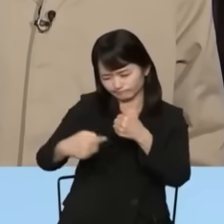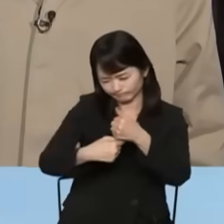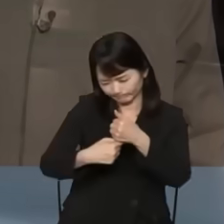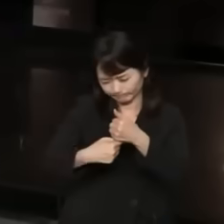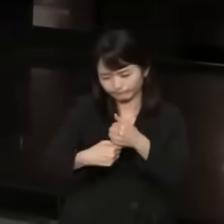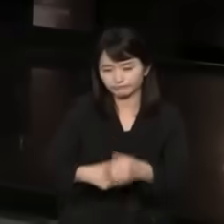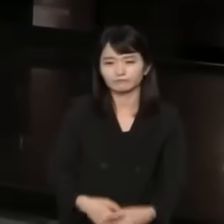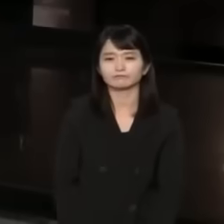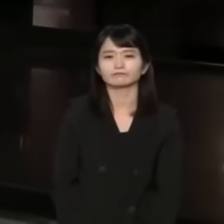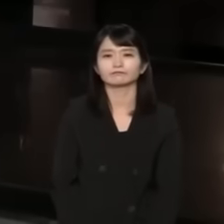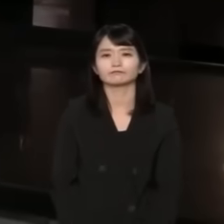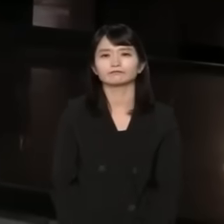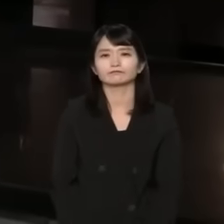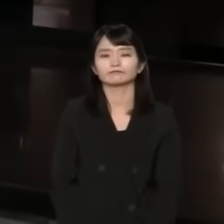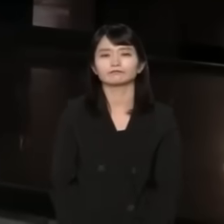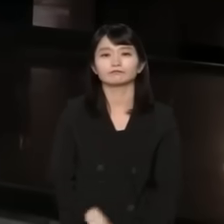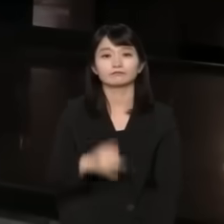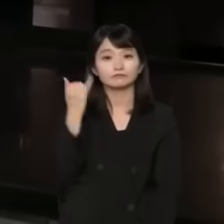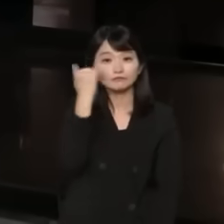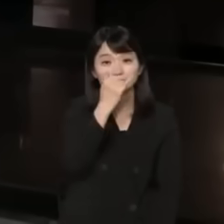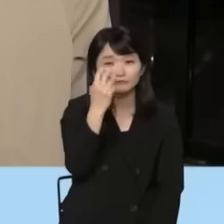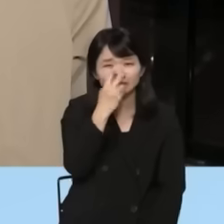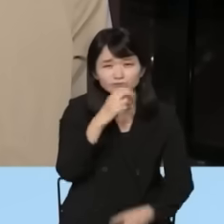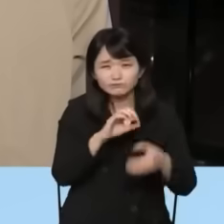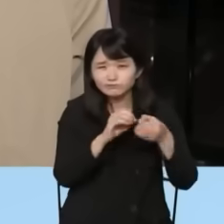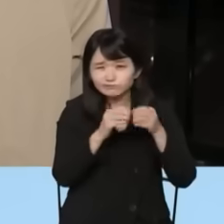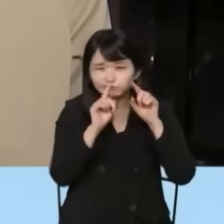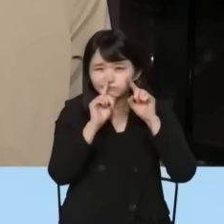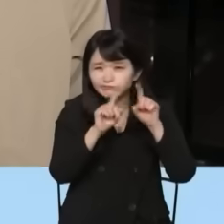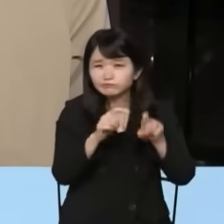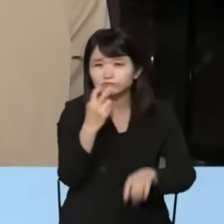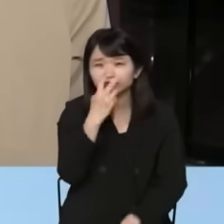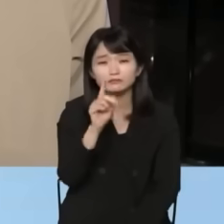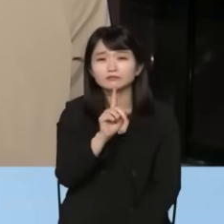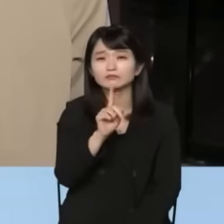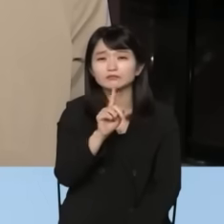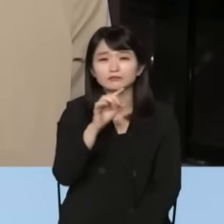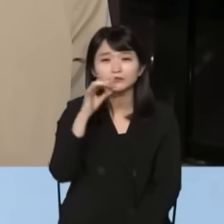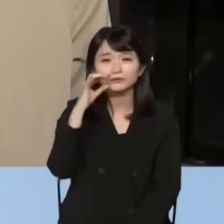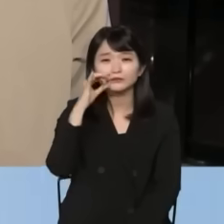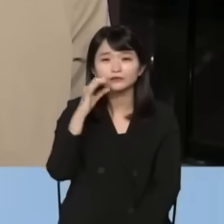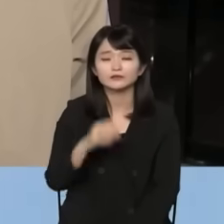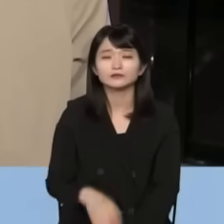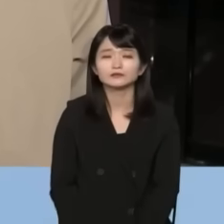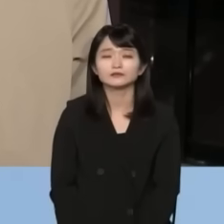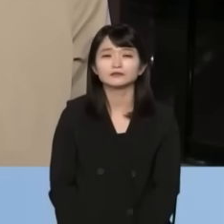알려졌습니다. 네, 여론조사 조작 의혹에 대한 수사는 어떻습니까?